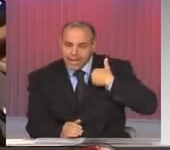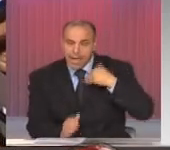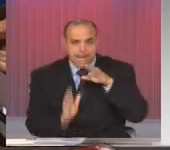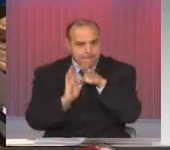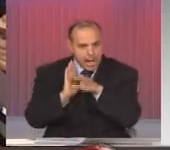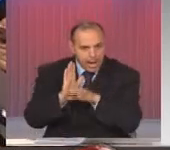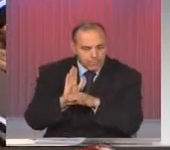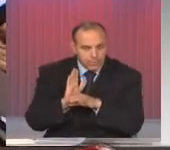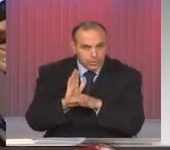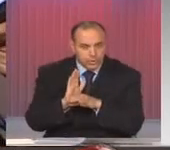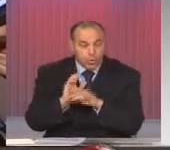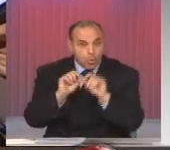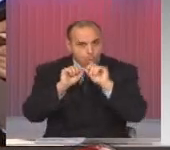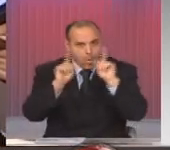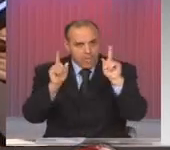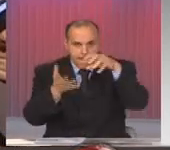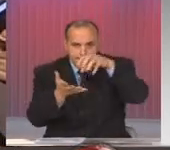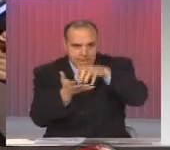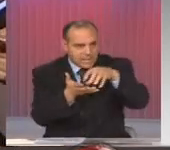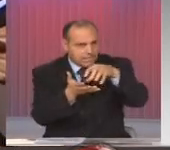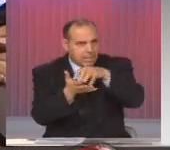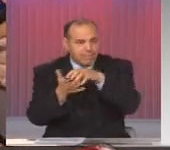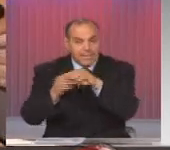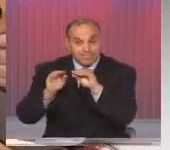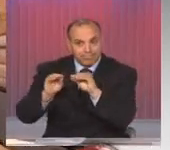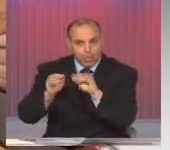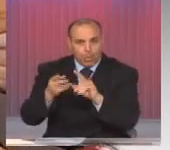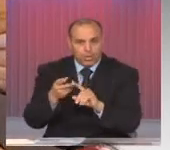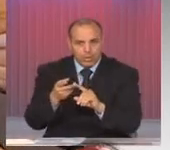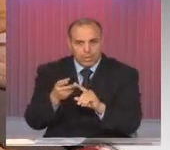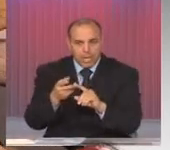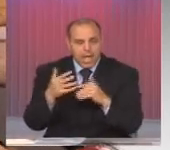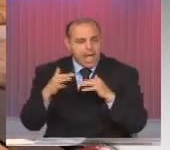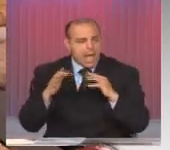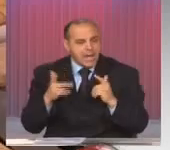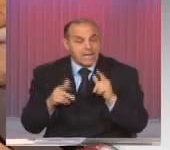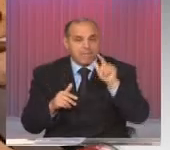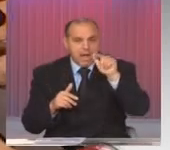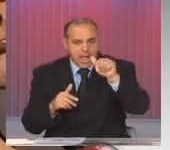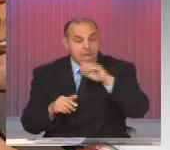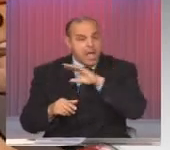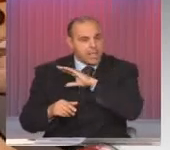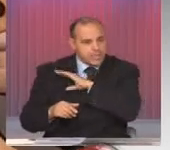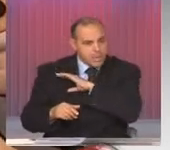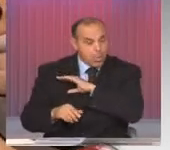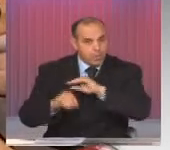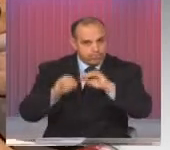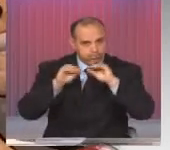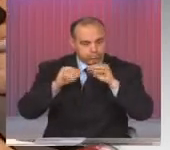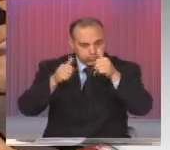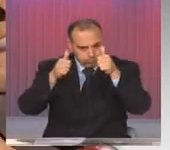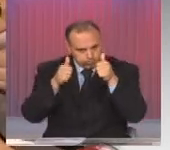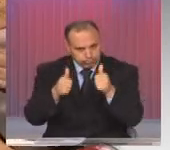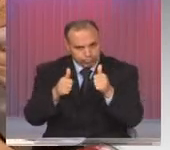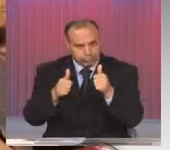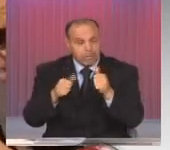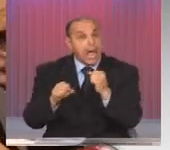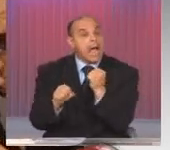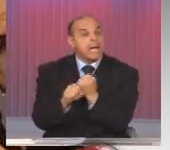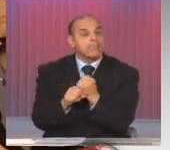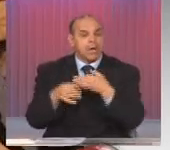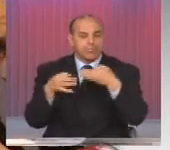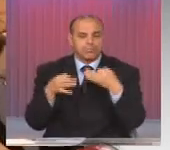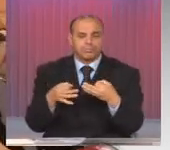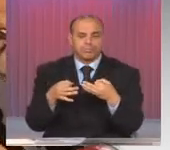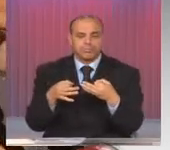الاستراتيجية توضحت للمراكز هذه باش تكون عندها دور تكويني بالأساس تكوين مهني،